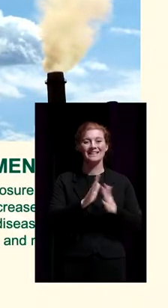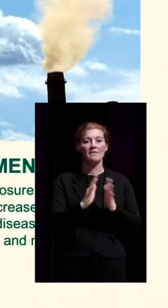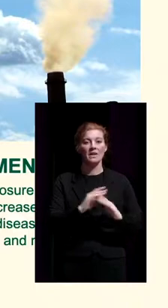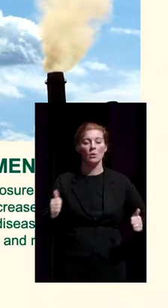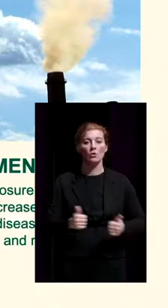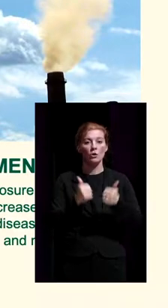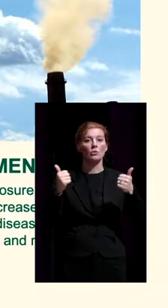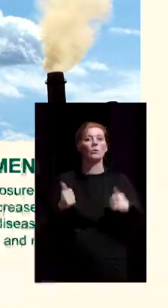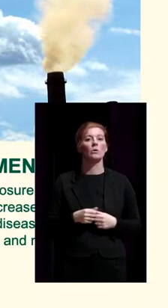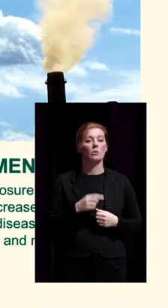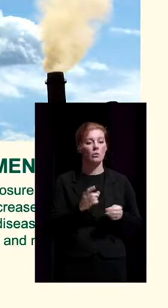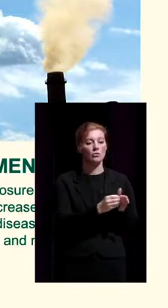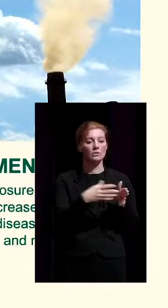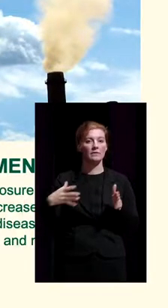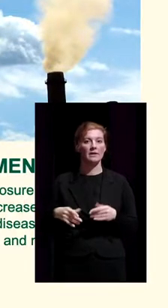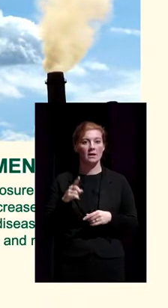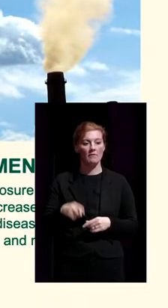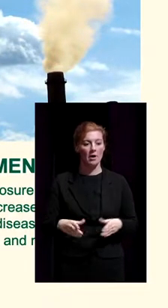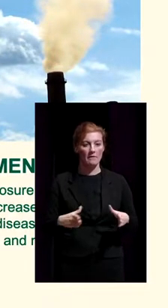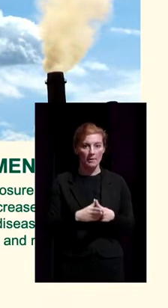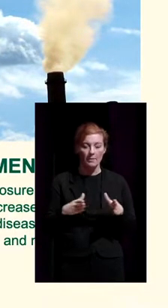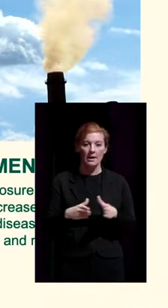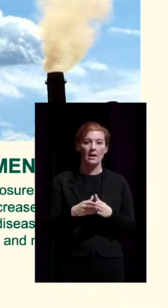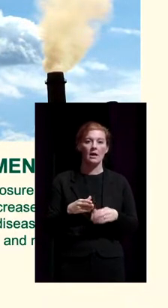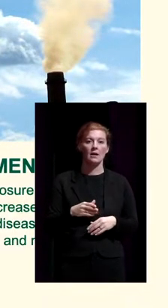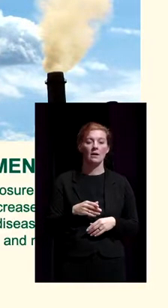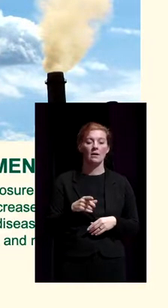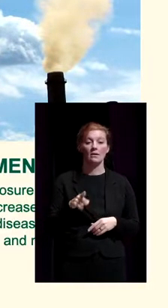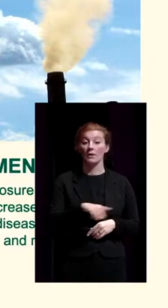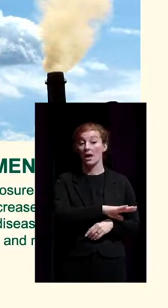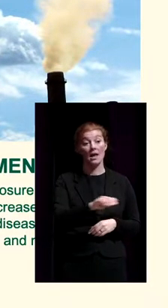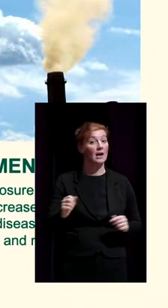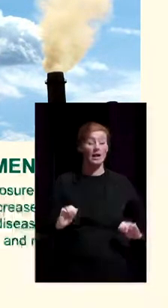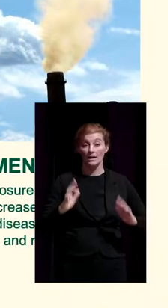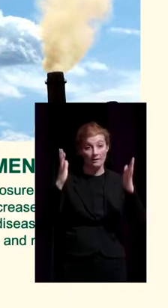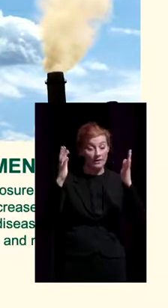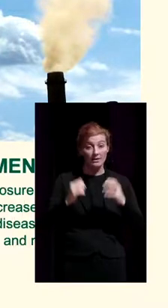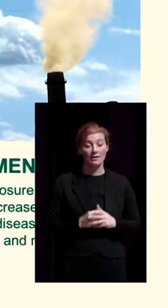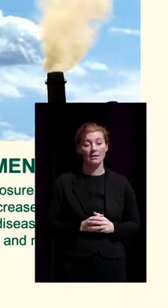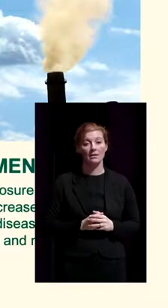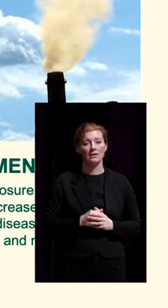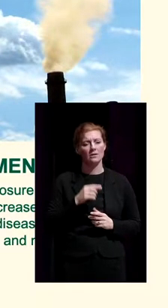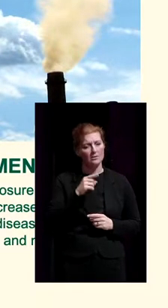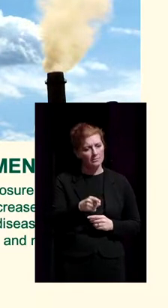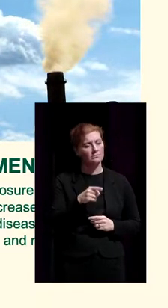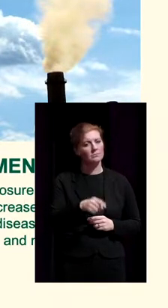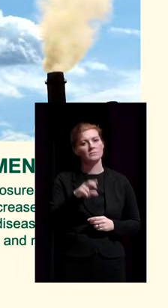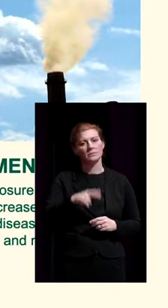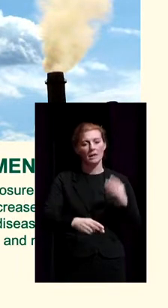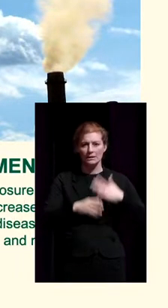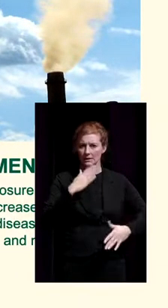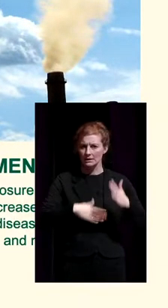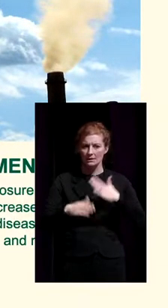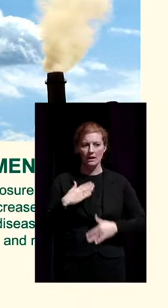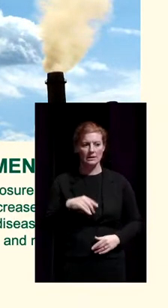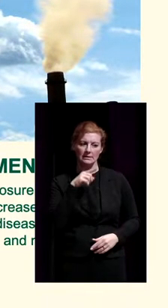de konsekvenser det har för familjer, för barn och familjer, för hela livet. Och det är intressant att just den